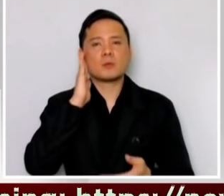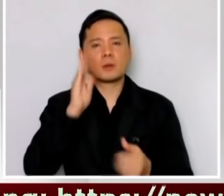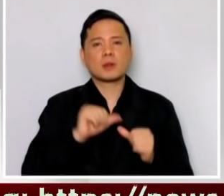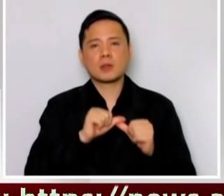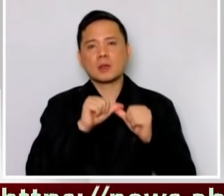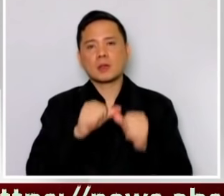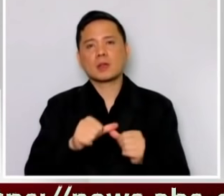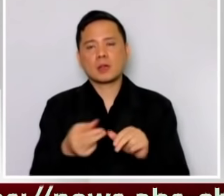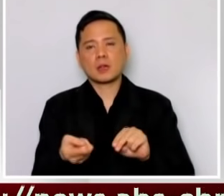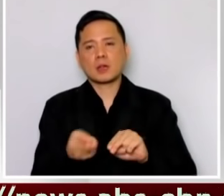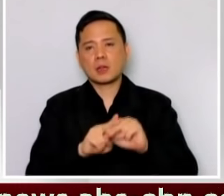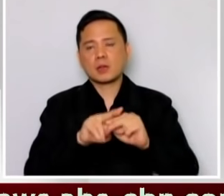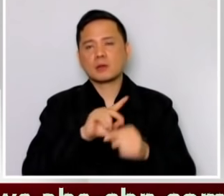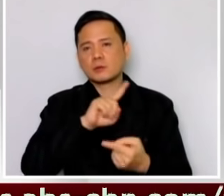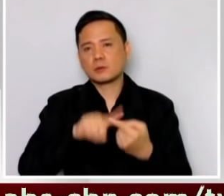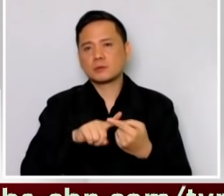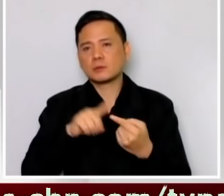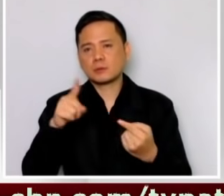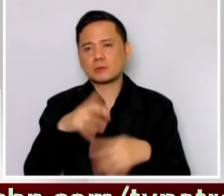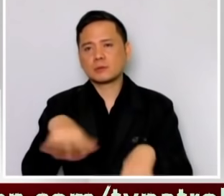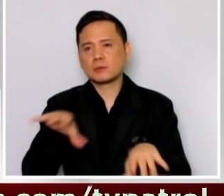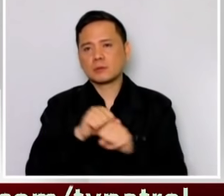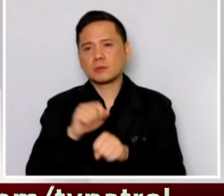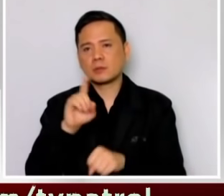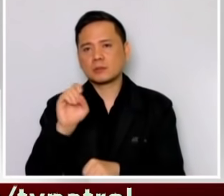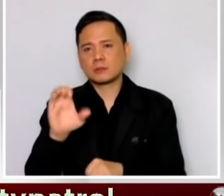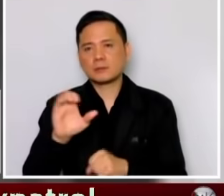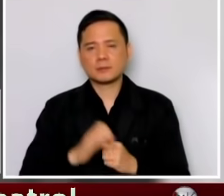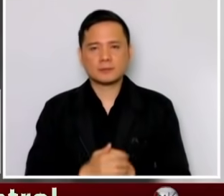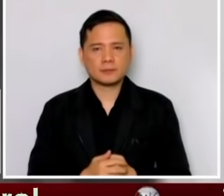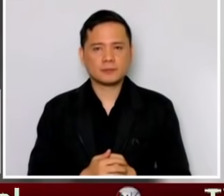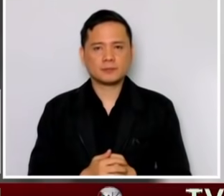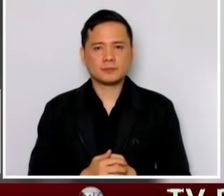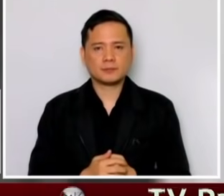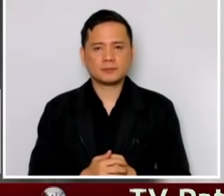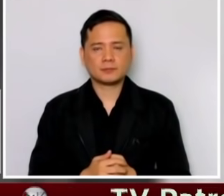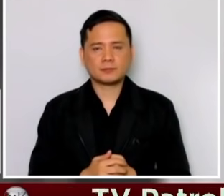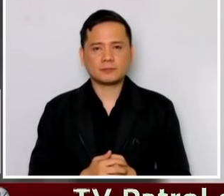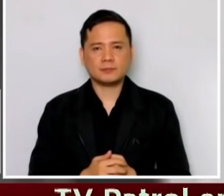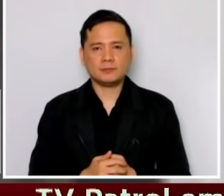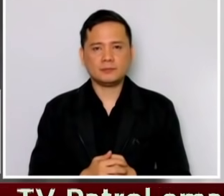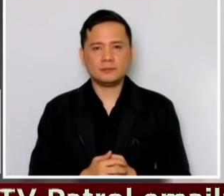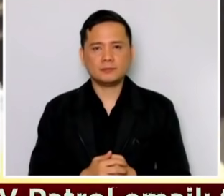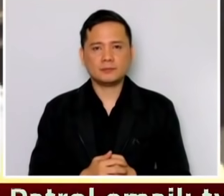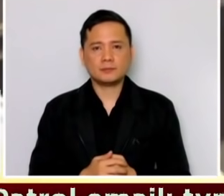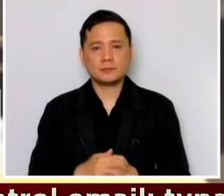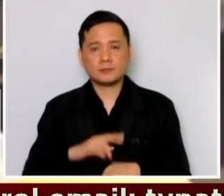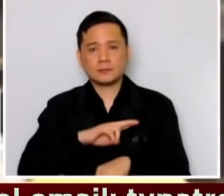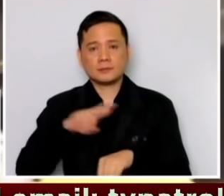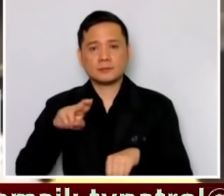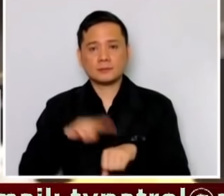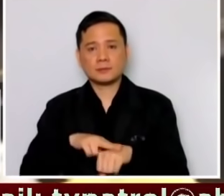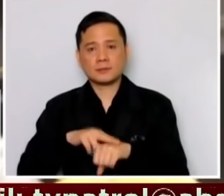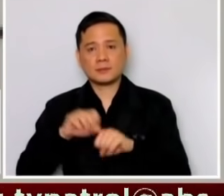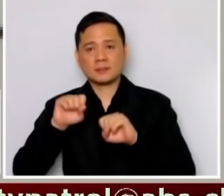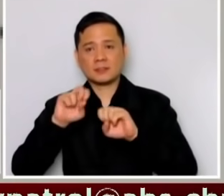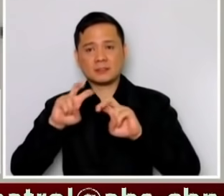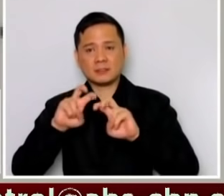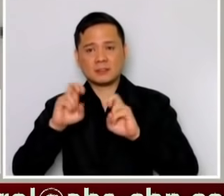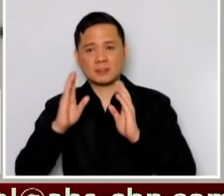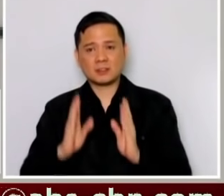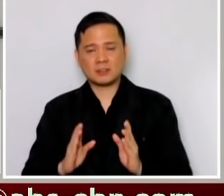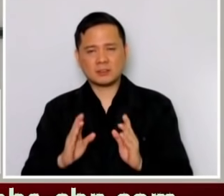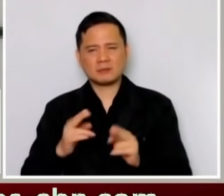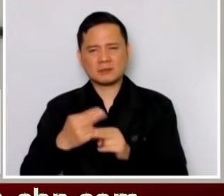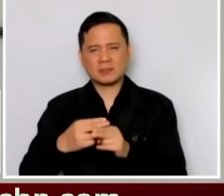taon bago ito bumaba sa 2022 at 2023. Pero umaasa si National Statistician Undersecretary Dennis Mapa na